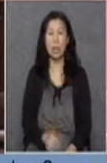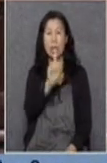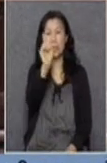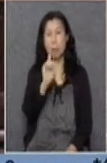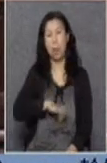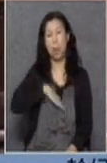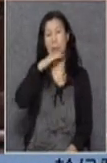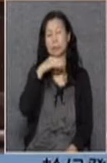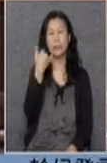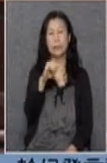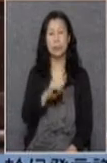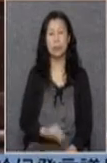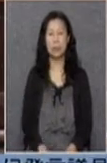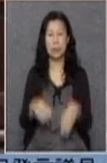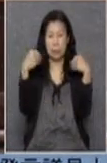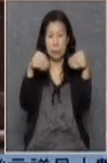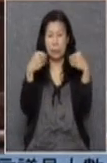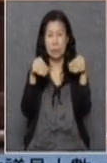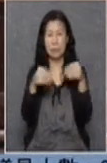呢？佢話講教育啦。